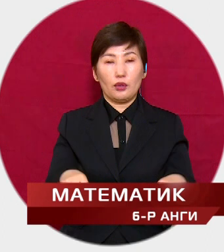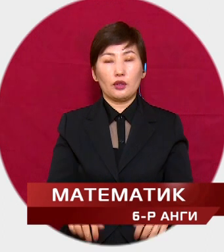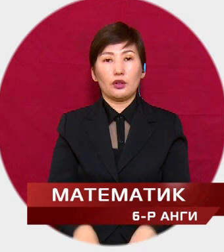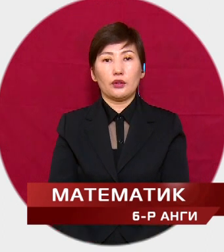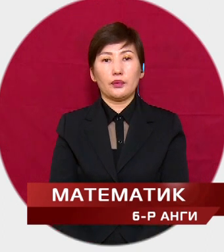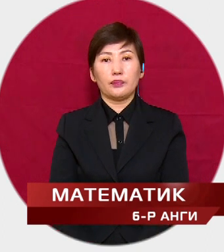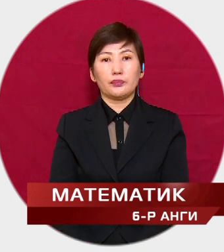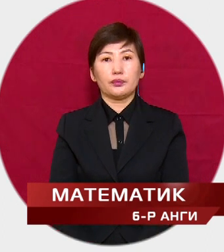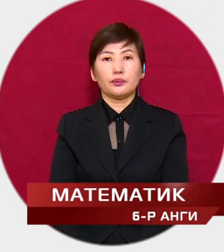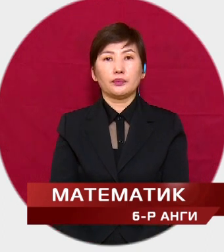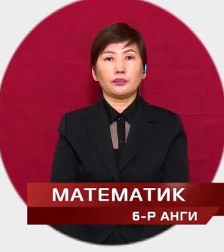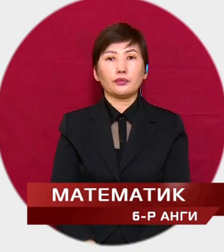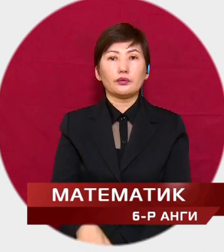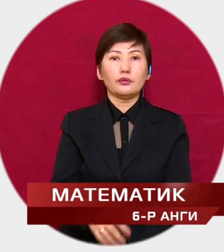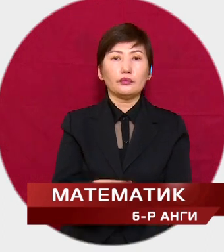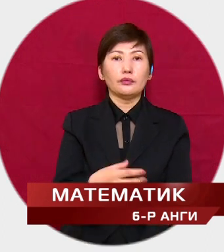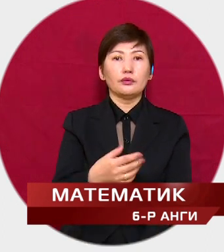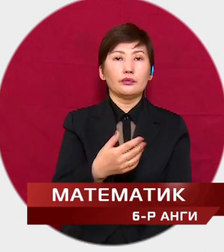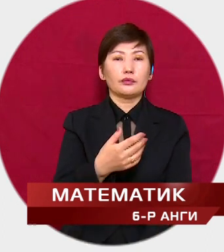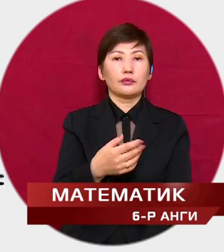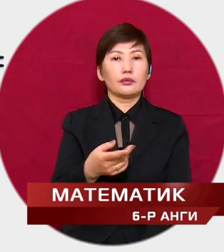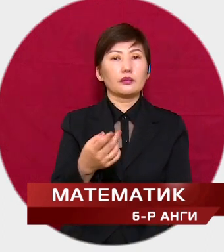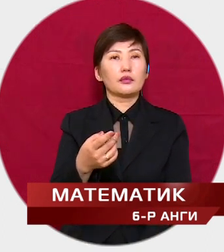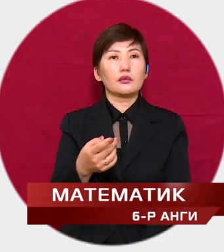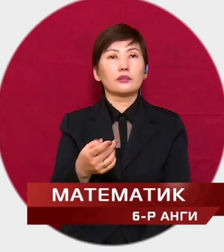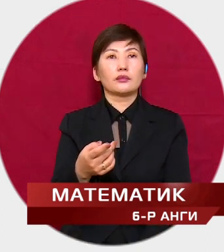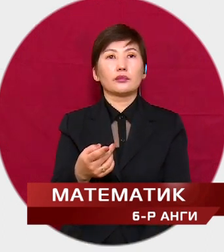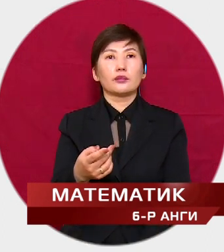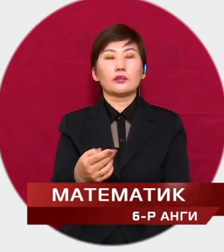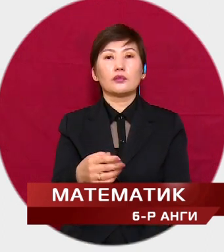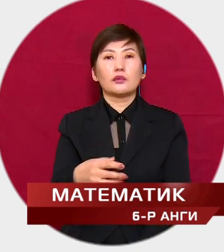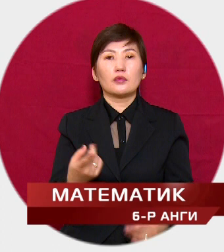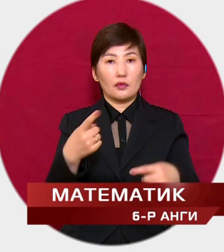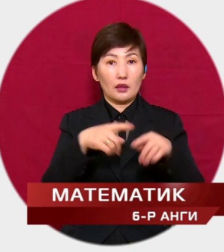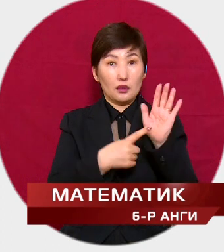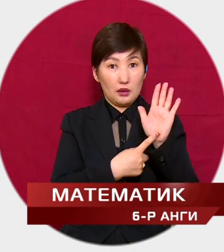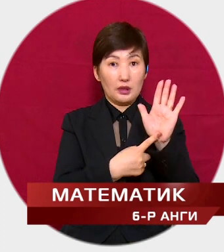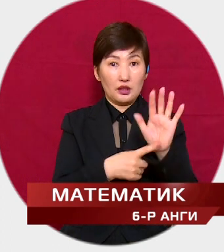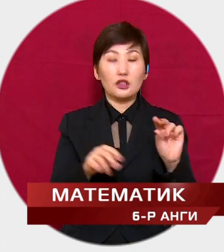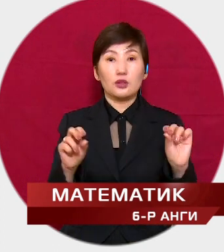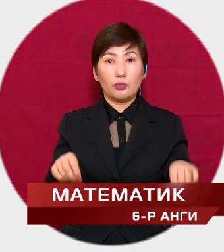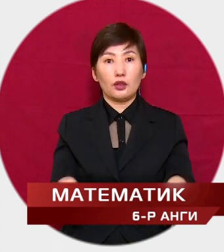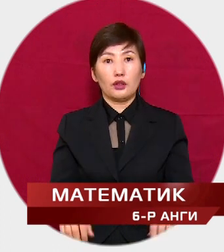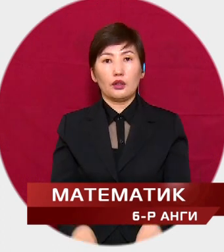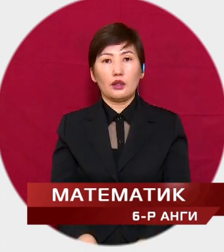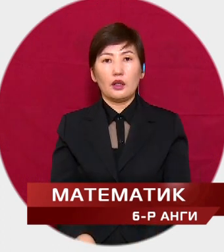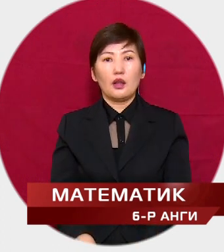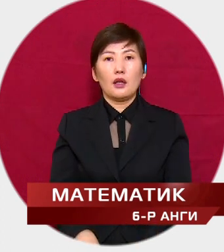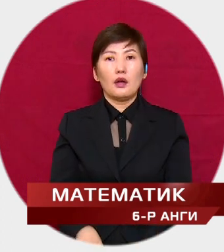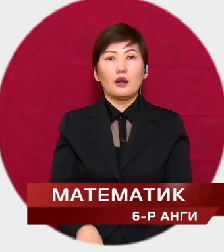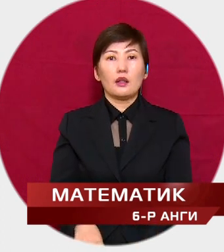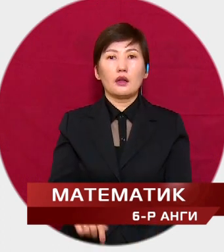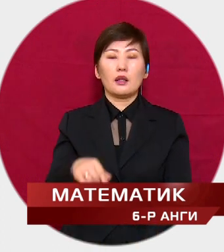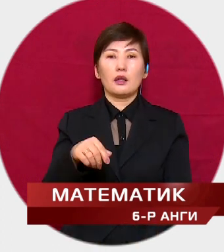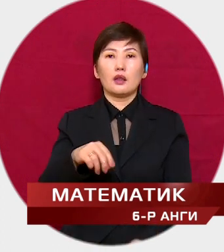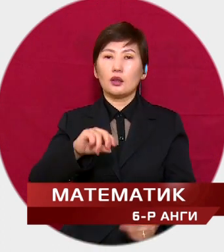нэг бүтэн дүрсийг 3 хуваасны 1-ийг нэмсэндээ тэнсүү дүрсээр дүрсэлж болно гэсэн үг. За эндээс бид нэр пифтограммын түлхүүр